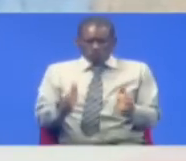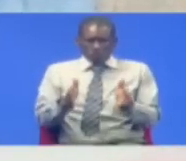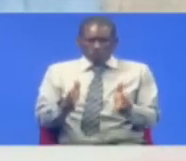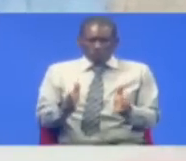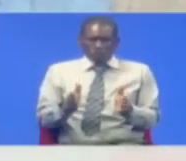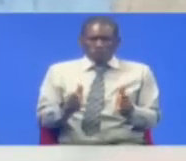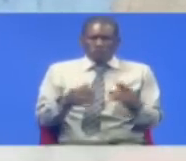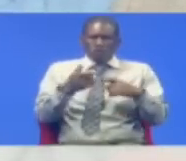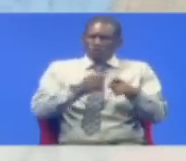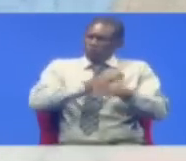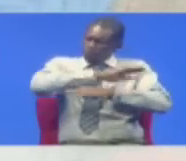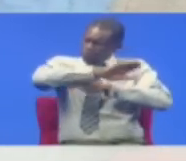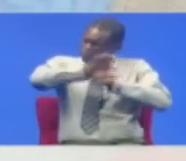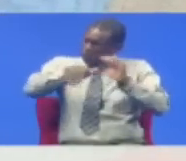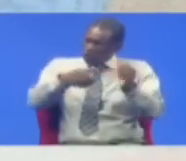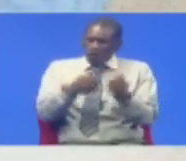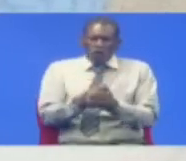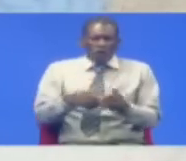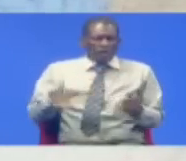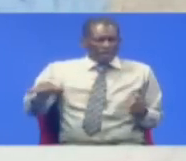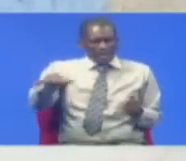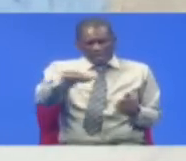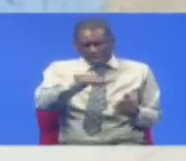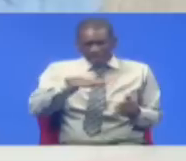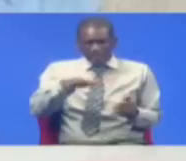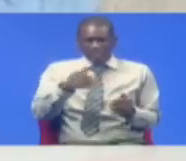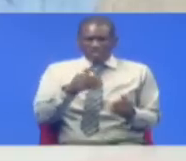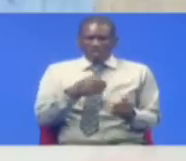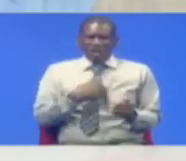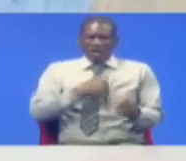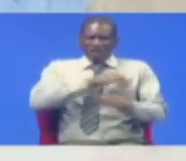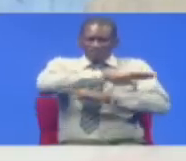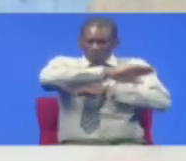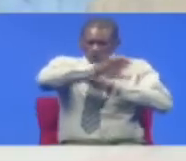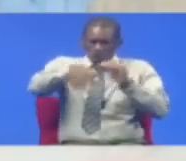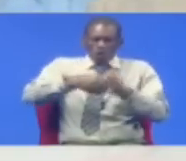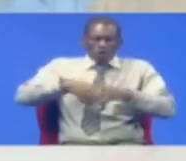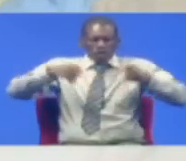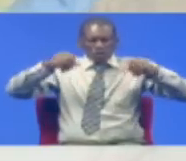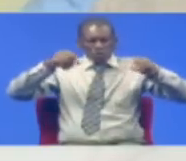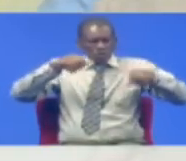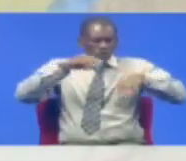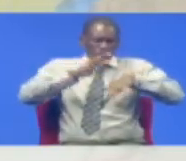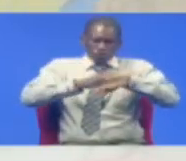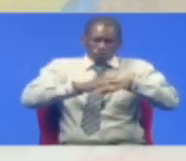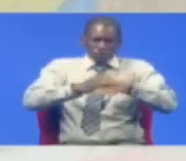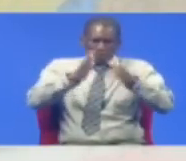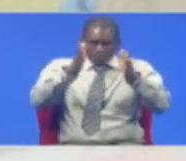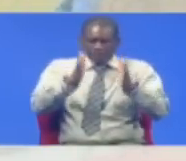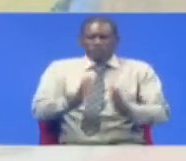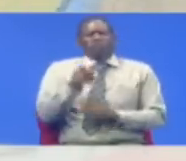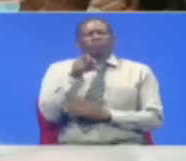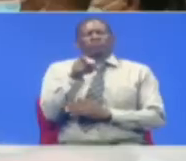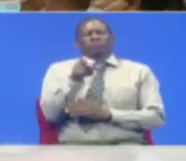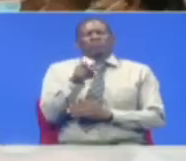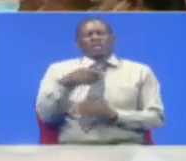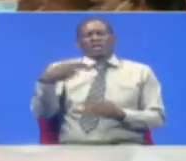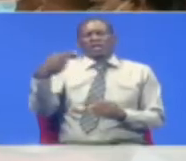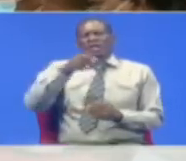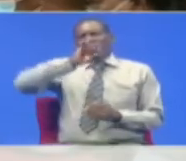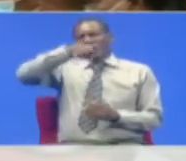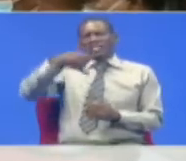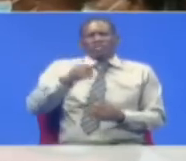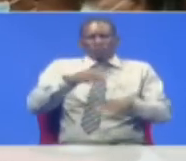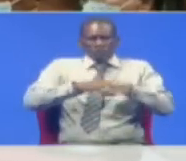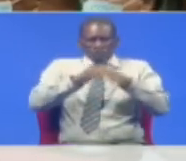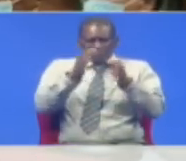from all the parameters of having all the necessary quality of goodness is none other than Yusuf Haji. He always stands